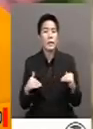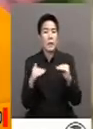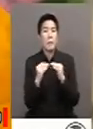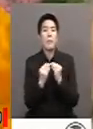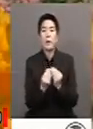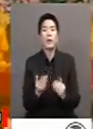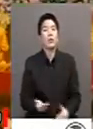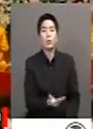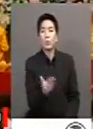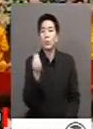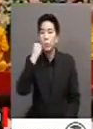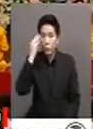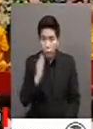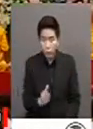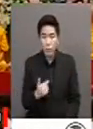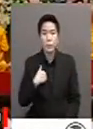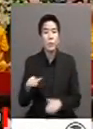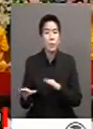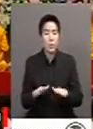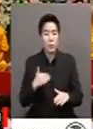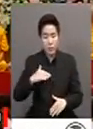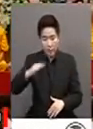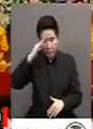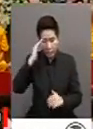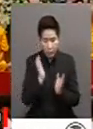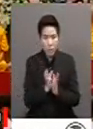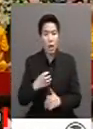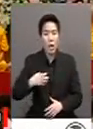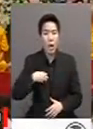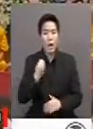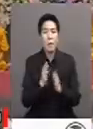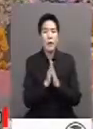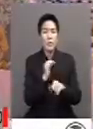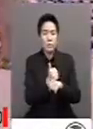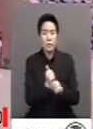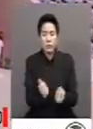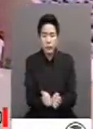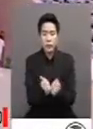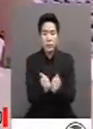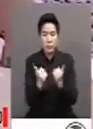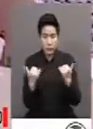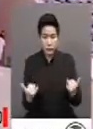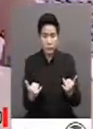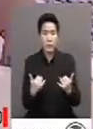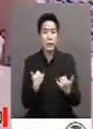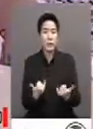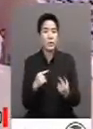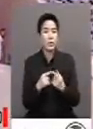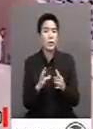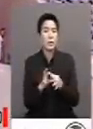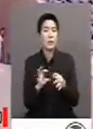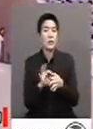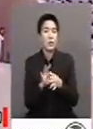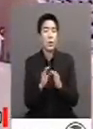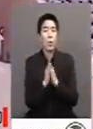ทุกฝ่ายพร้อมระบุว่าเจ้าหน้าที่นั้นเพียงต้องการให้พระธรรมชโยเข้ามอบตัวเท่านั้นค่ะ ครับส่วนความเคลื่อนไหวยังรอบวัดน